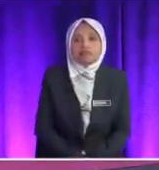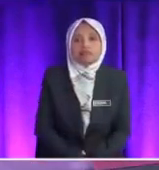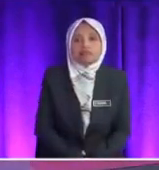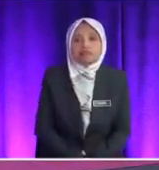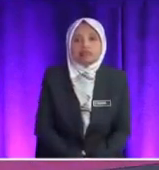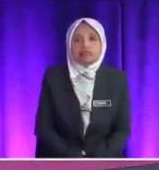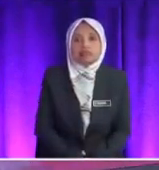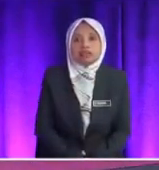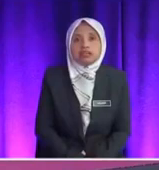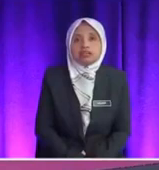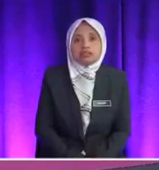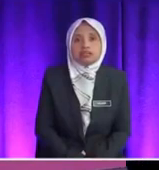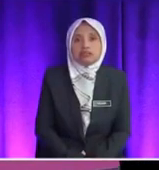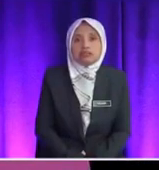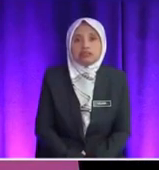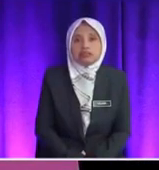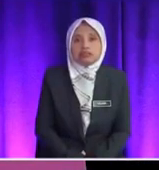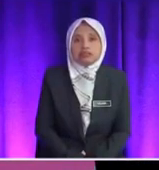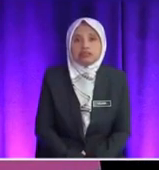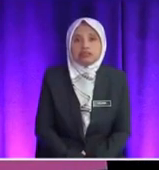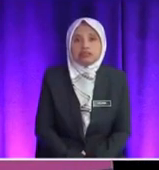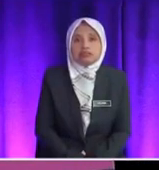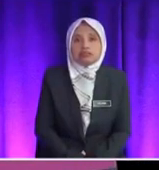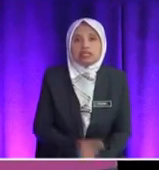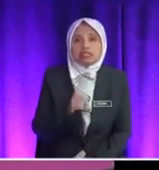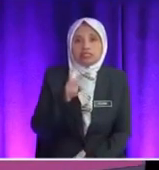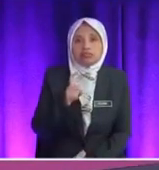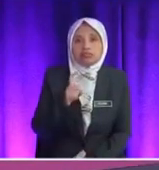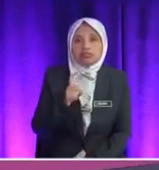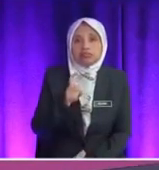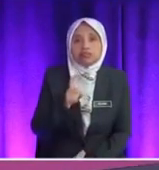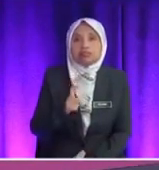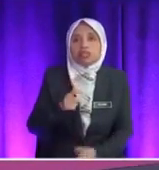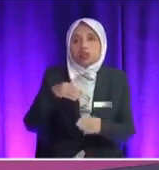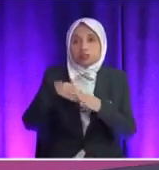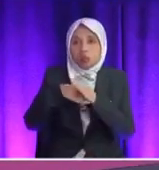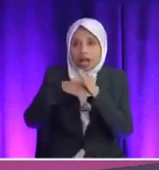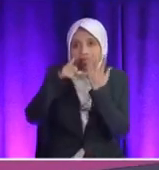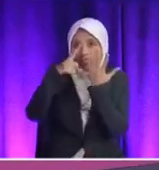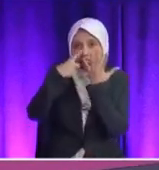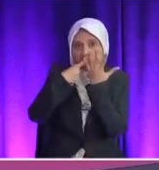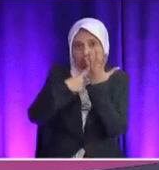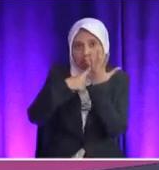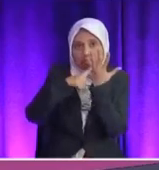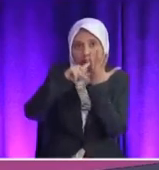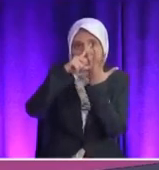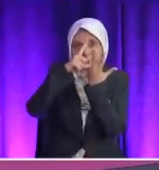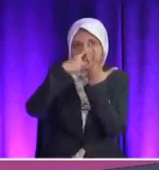kering tidak fleksibel pada celah-celah